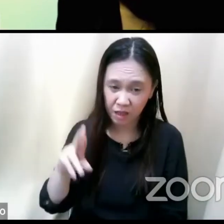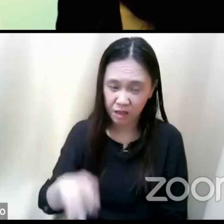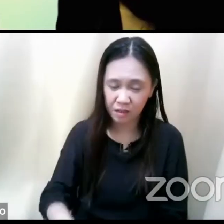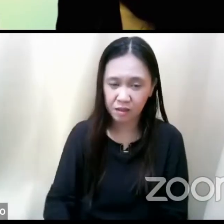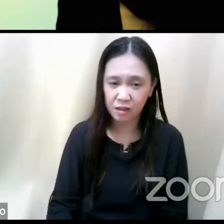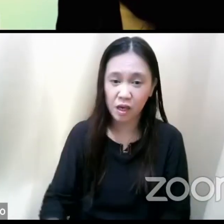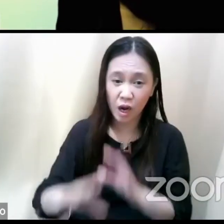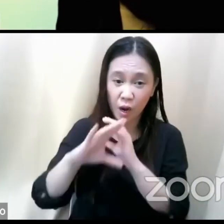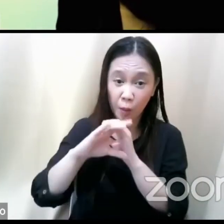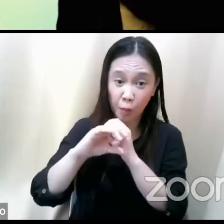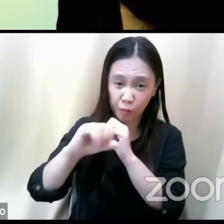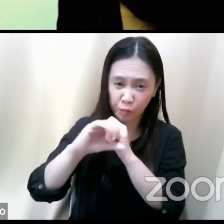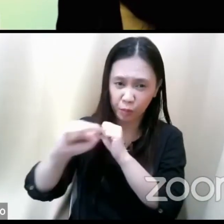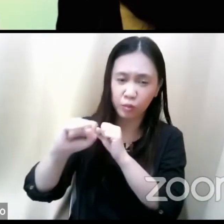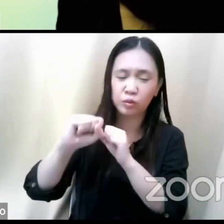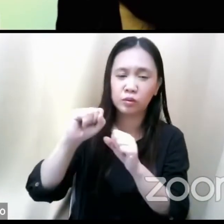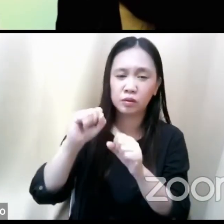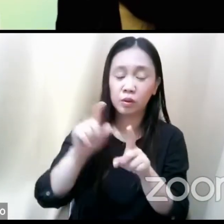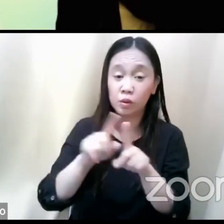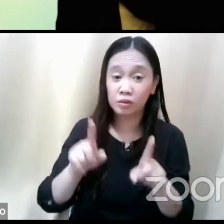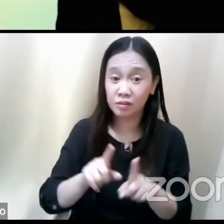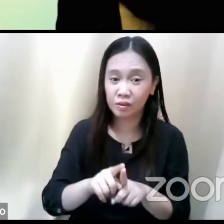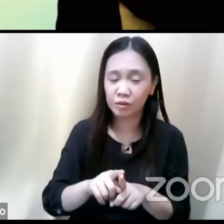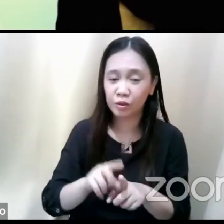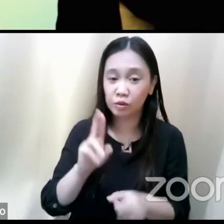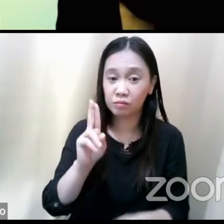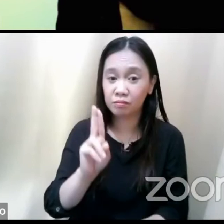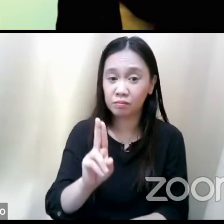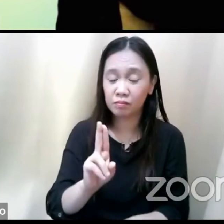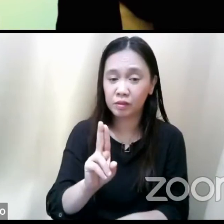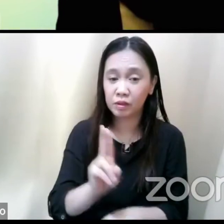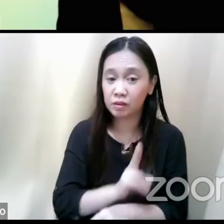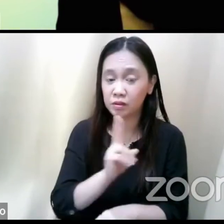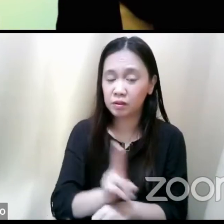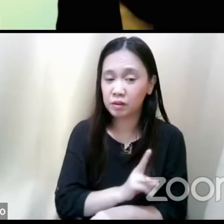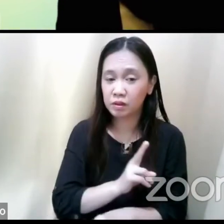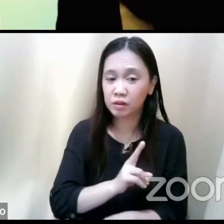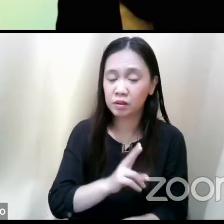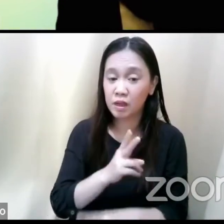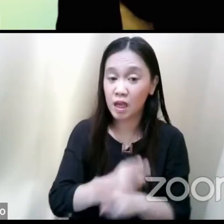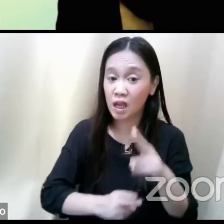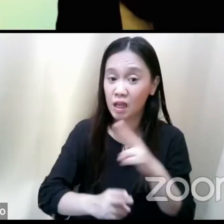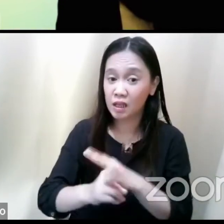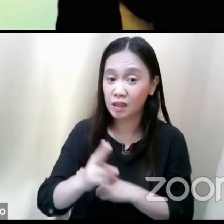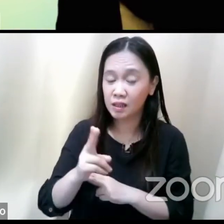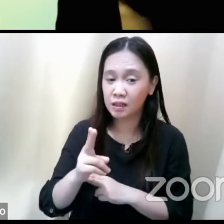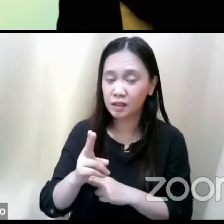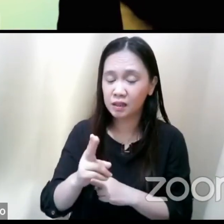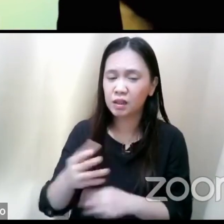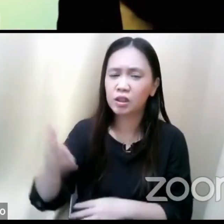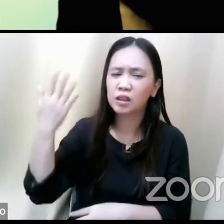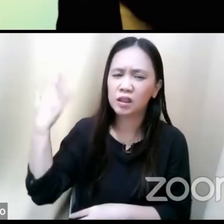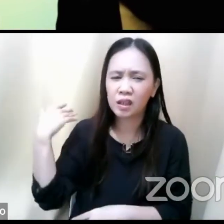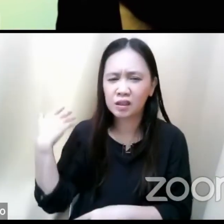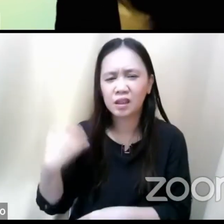yung hands-only CPR para just in case na parang wala pang pandemic na parang naalanganin